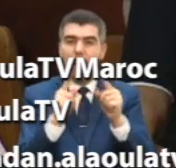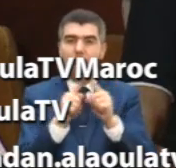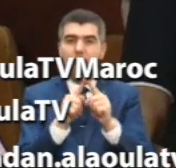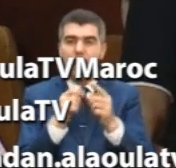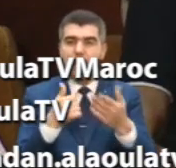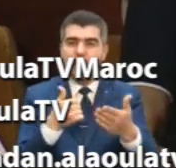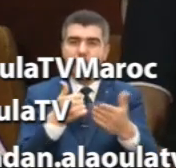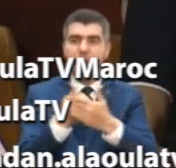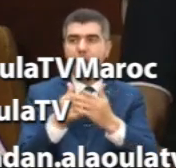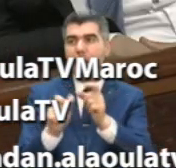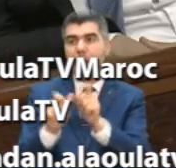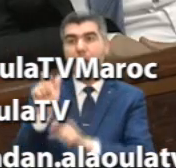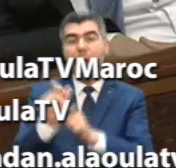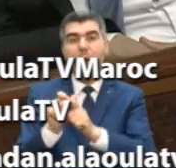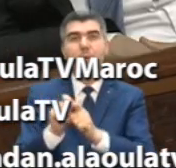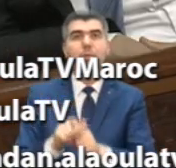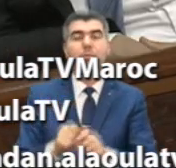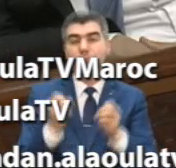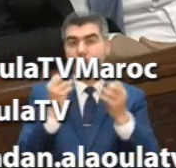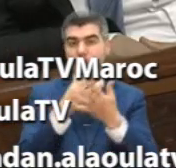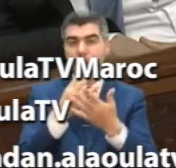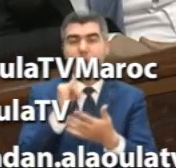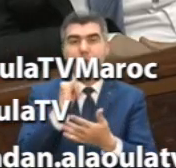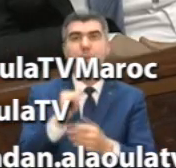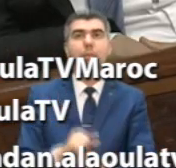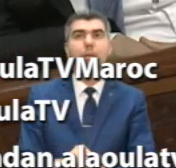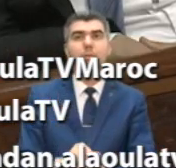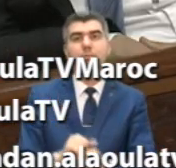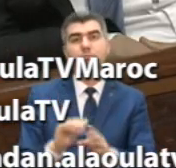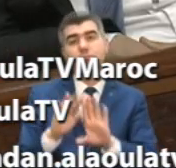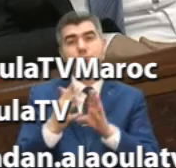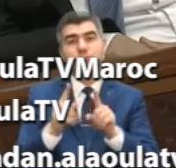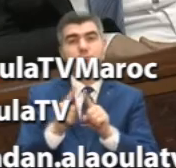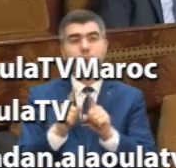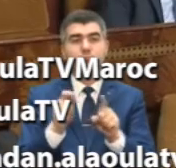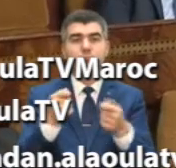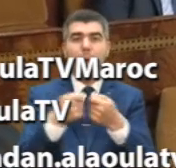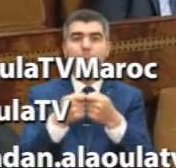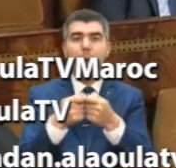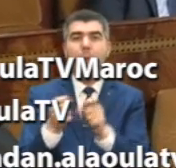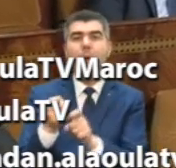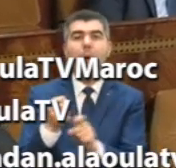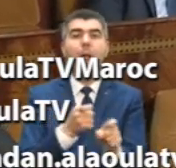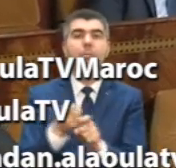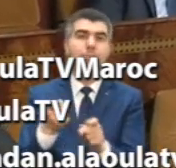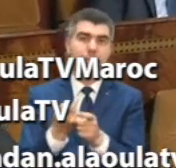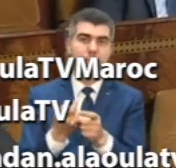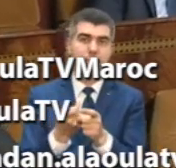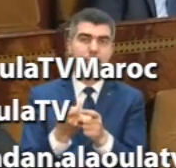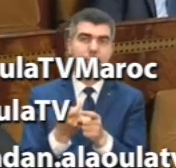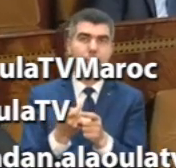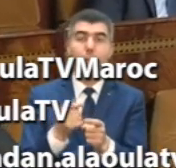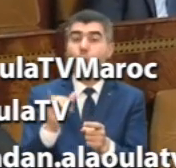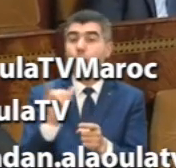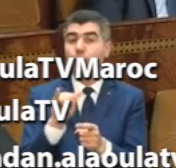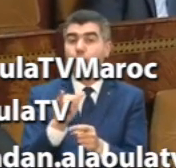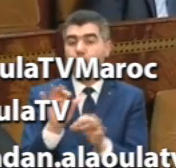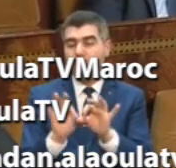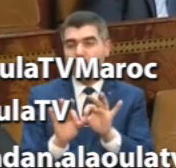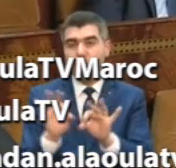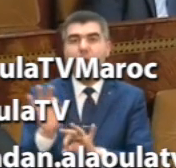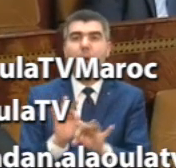السير واللي ولات تضاهي ما يقع في الحروب، نسائلكم عن مدى نجاعة